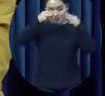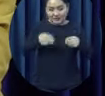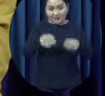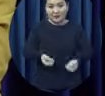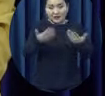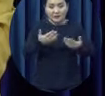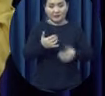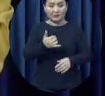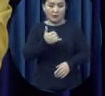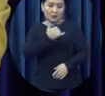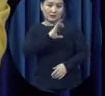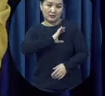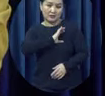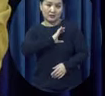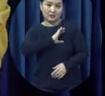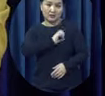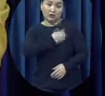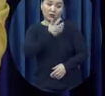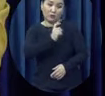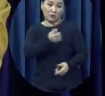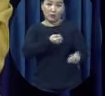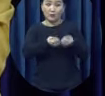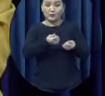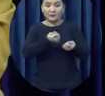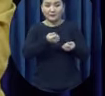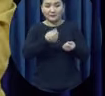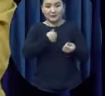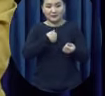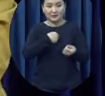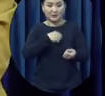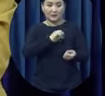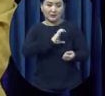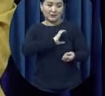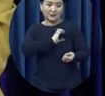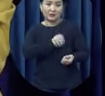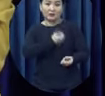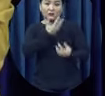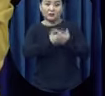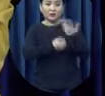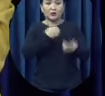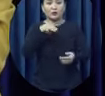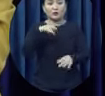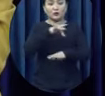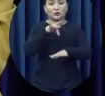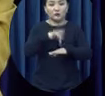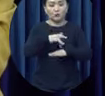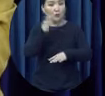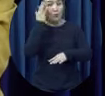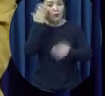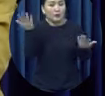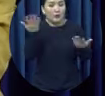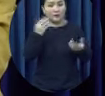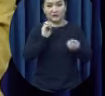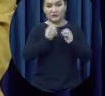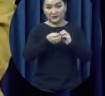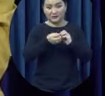удирдах тэр чадвар харцсангуу сул хөгжсөн байдаг учраас сэтгэл хөдлөлтөө захирагдсан сэтгэл хөдлөл төвтэй ямар нэгэн бодлогогүй үйлчлүүд хийдэг юм аа. Энэ нь болохоор